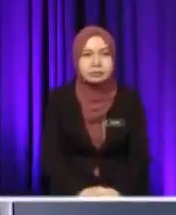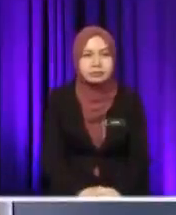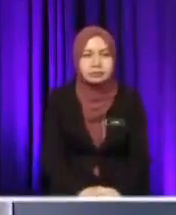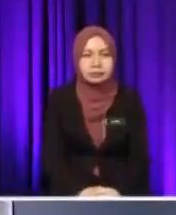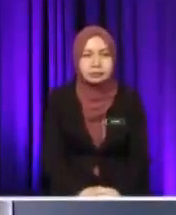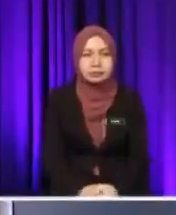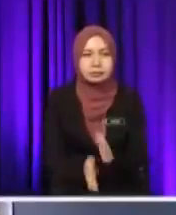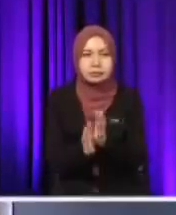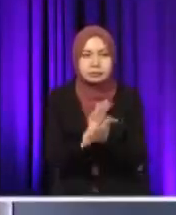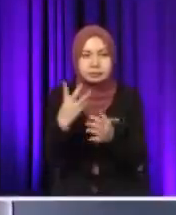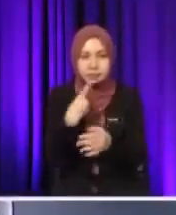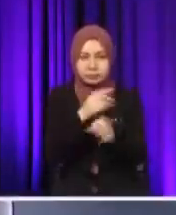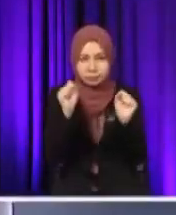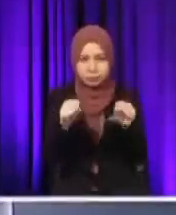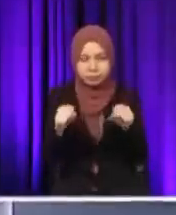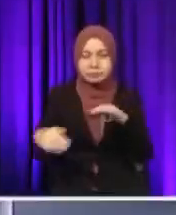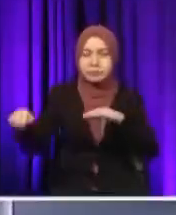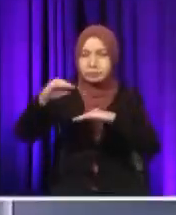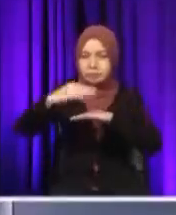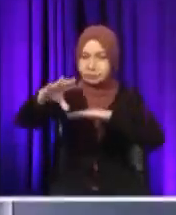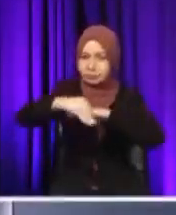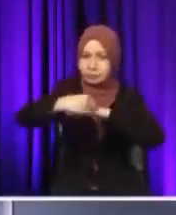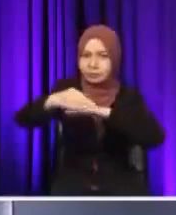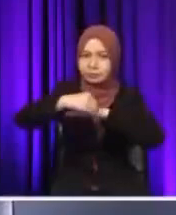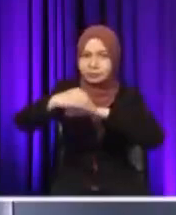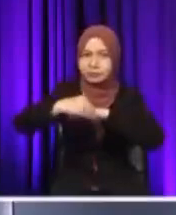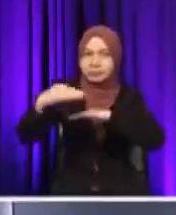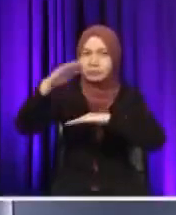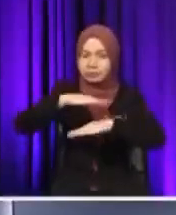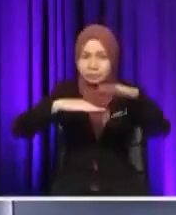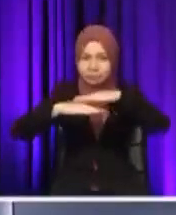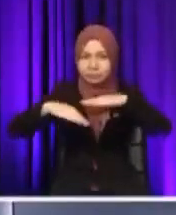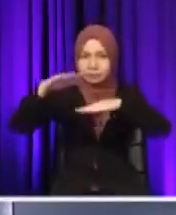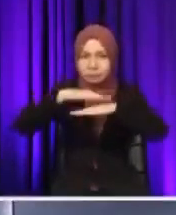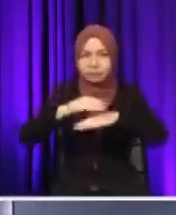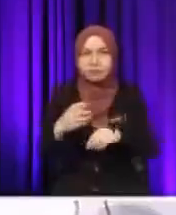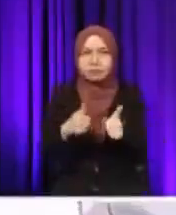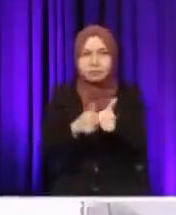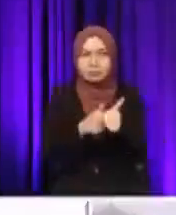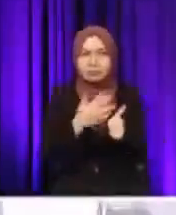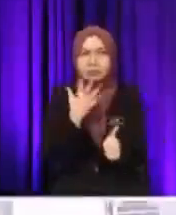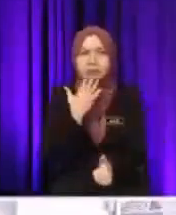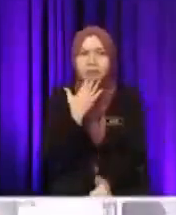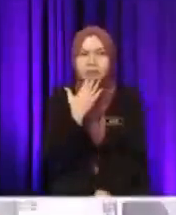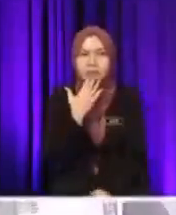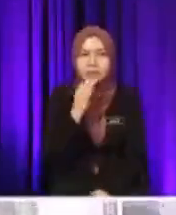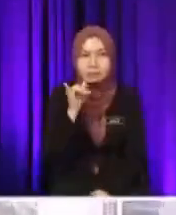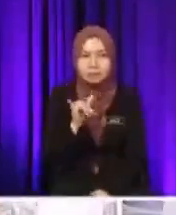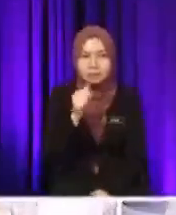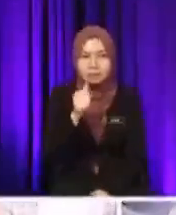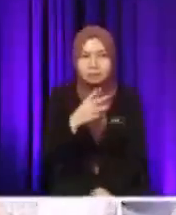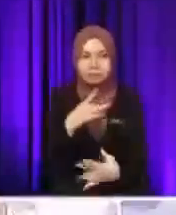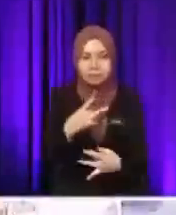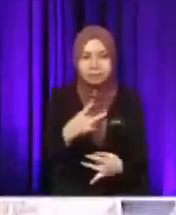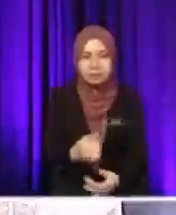lah ni. Tapi sebelum tu kita boleh juga tambah warna-warna yang kita nak. Abang tadi nak Adam warna... Abang nak warna apa? Tadi abang kata nak buat pink. Saya nak